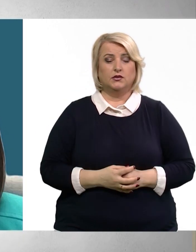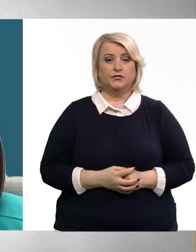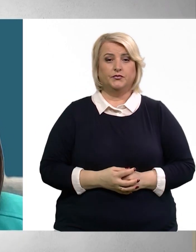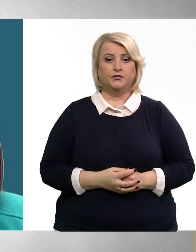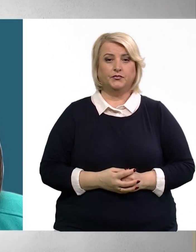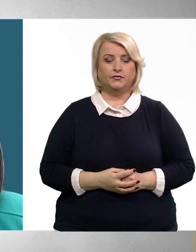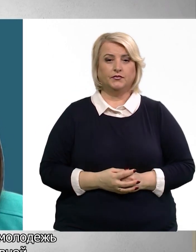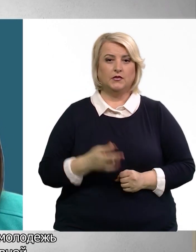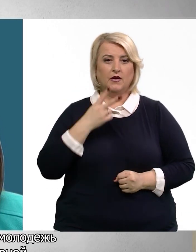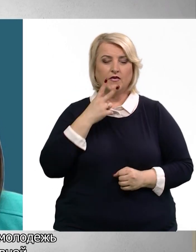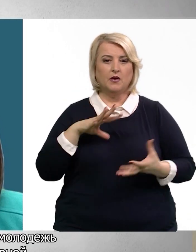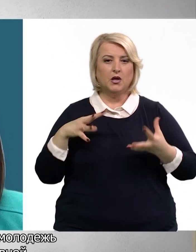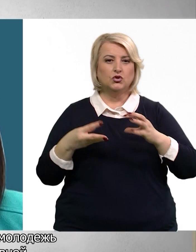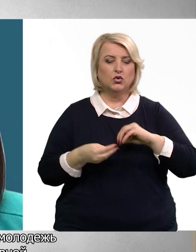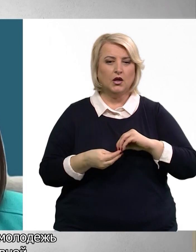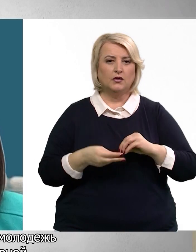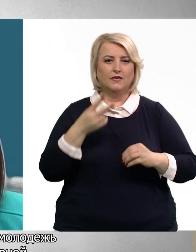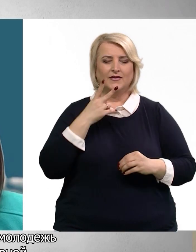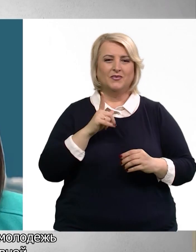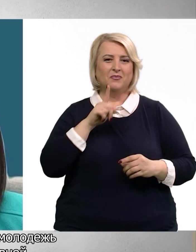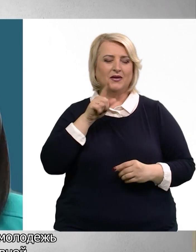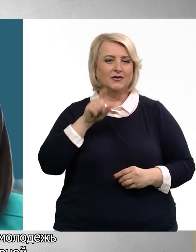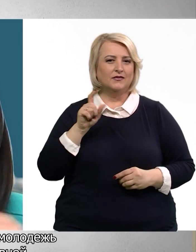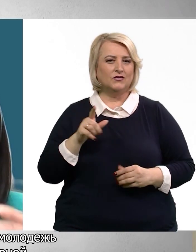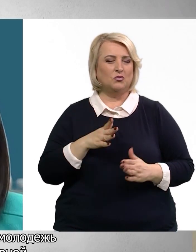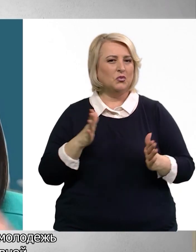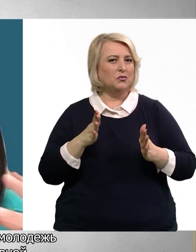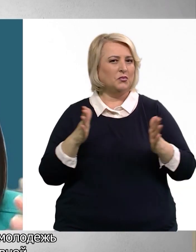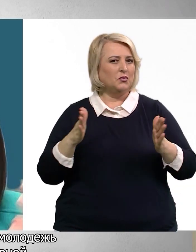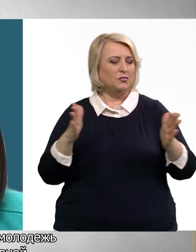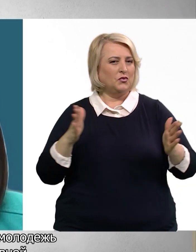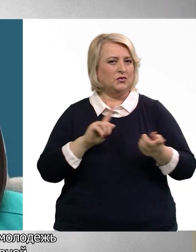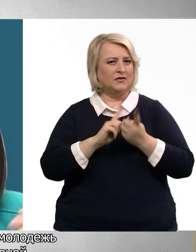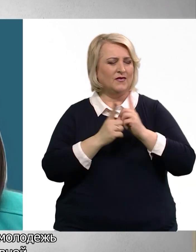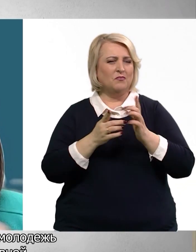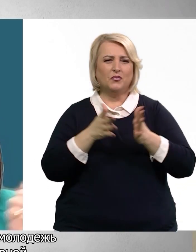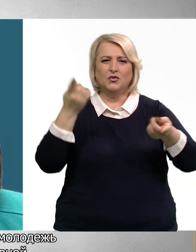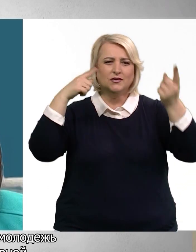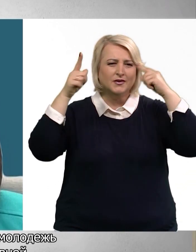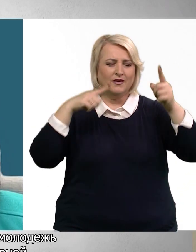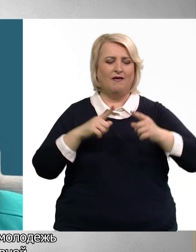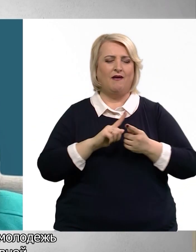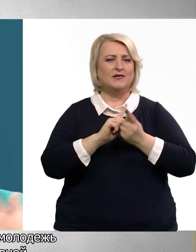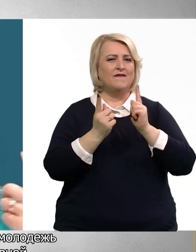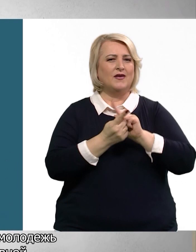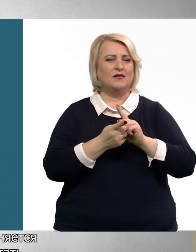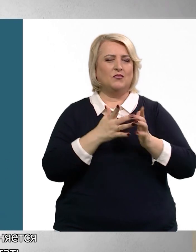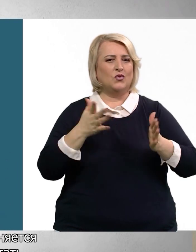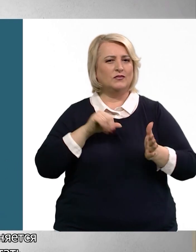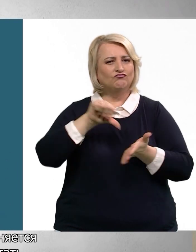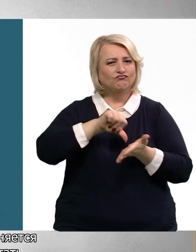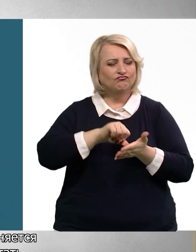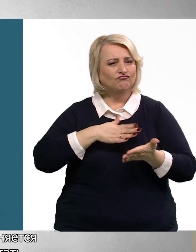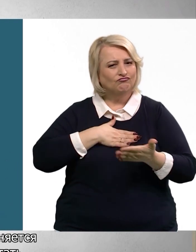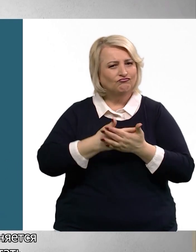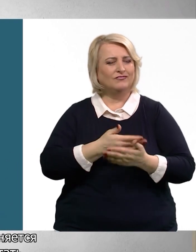organizația. Și vedem rezultatele, vedem că tinerii din ce în ce mai mult devin mai creativi, devin